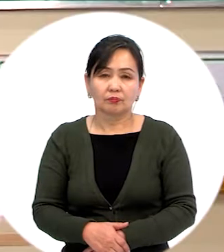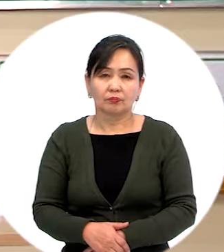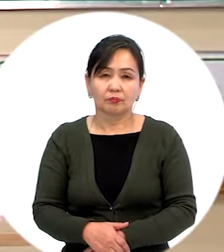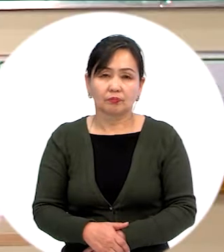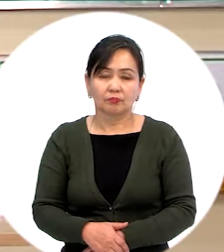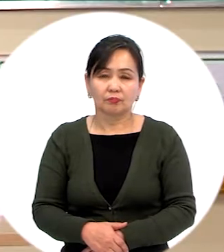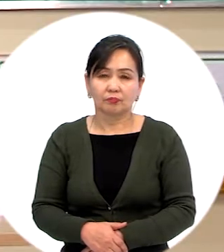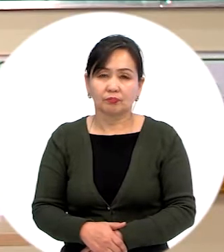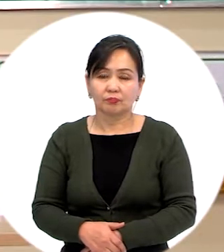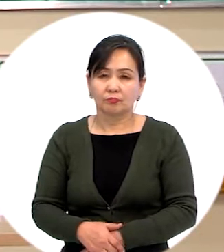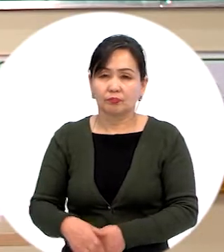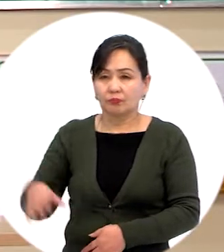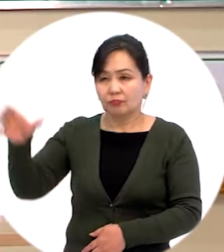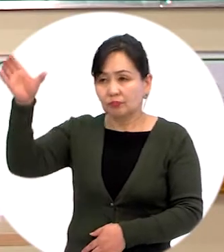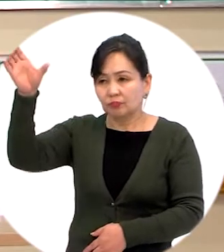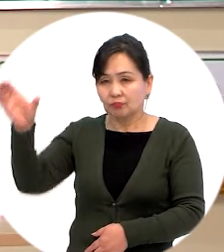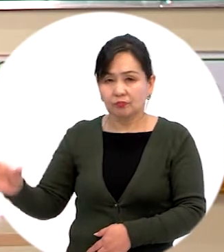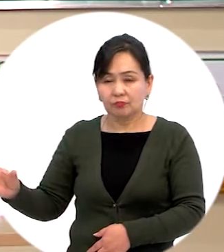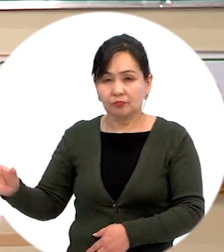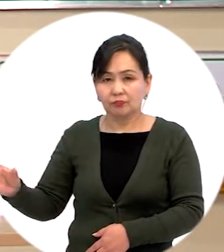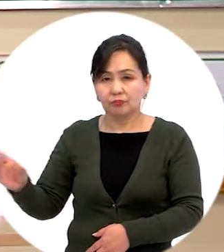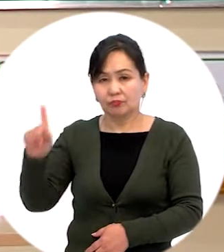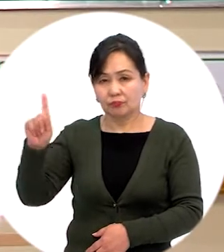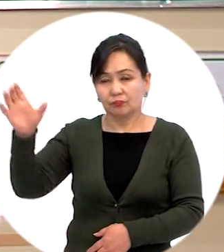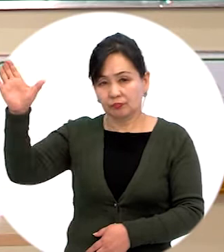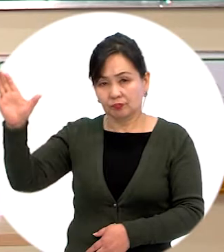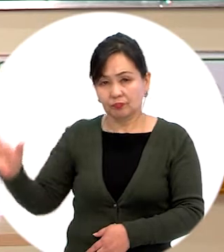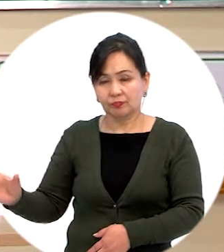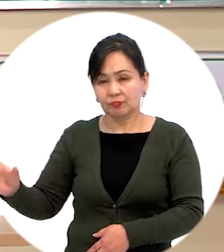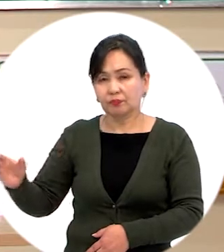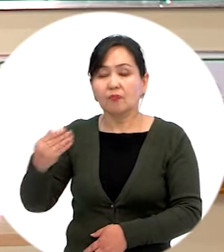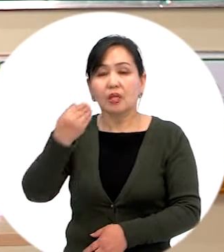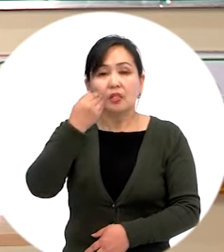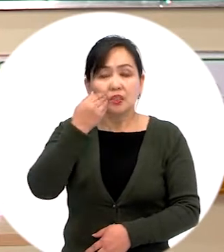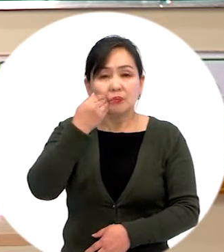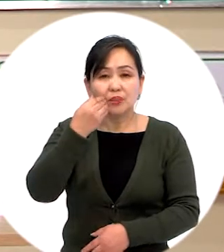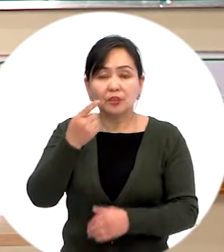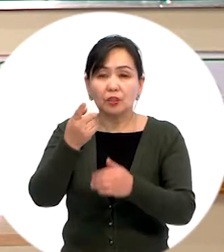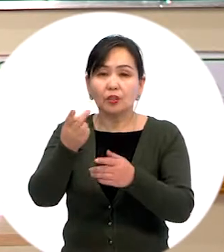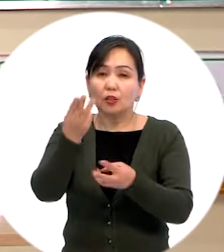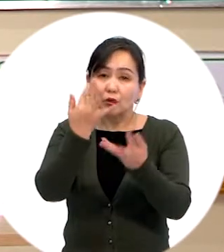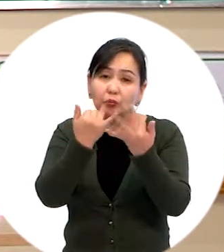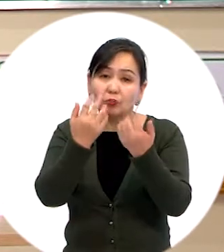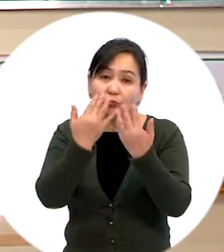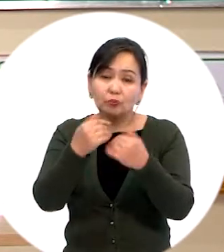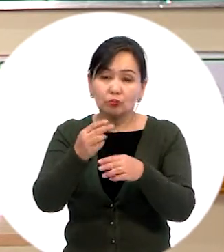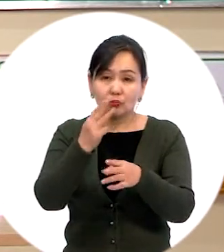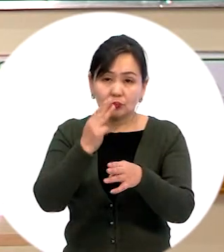За, эхний багнанд бүгдээрээ жимсний дугааруудыг бичнэ.